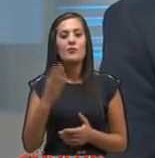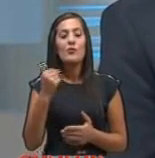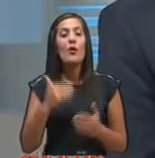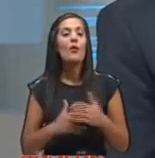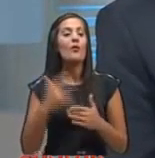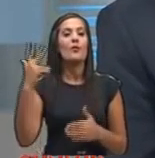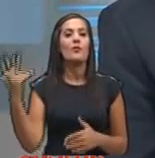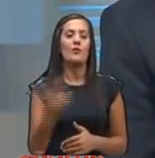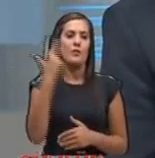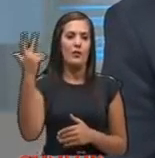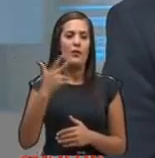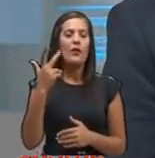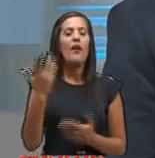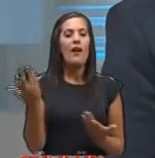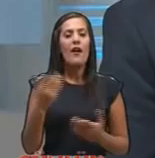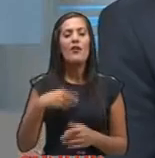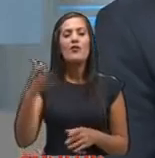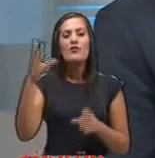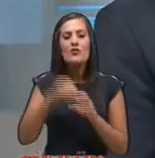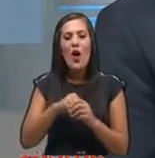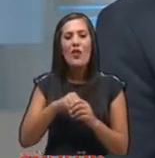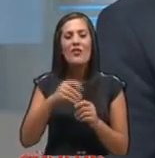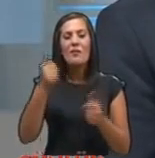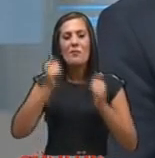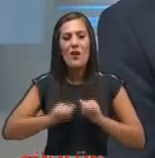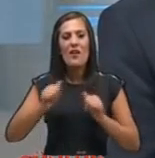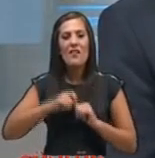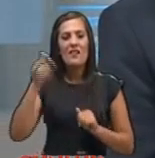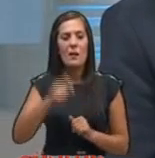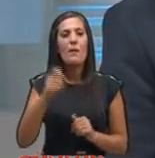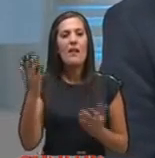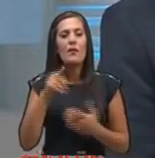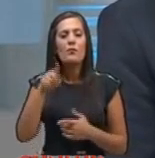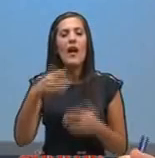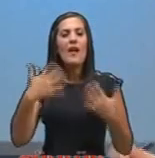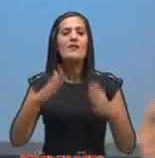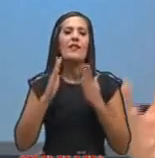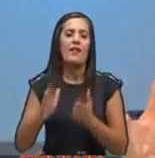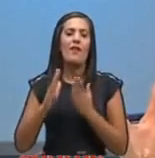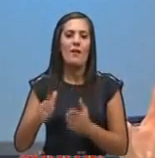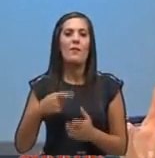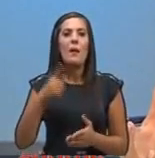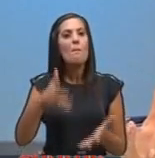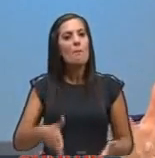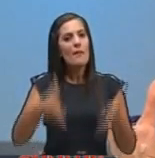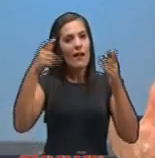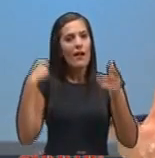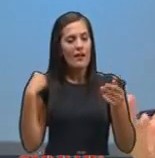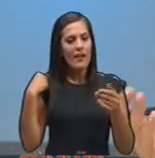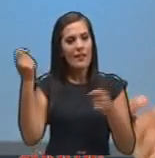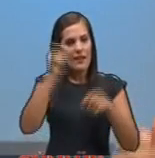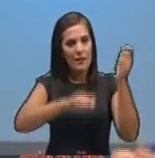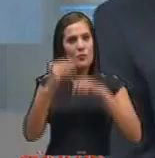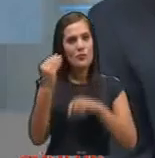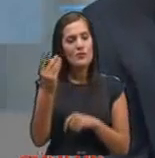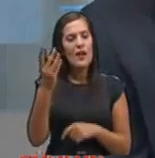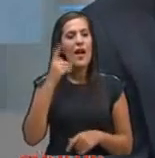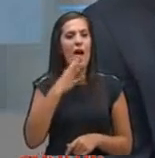dorukta. Dorukta ve yani son akor çalınana kadar bu heyecan devam edecek. Harika. Bu arada binamız da yenileniyor. Bu da güzel bir